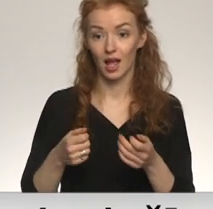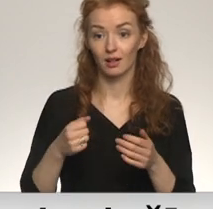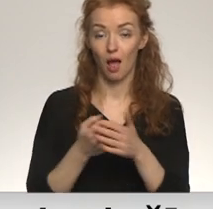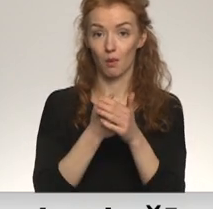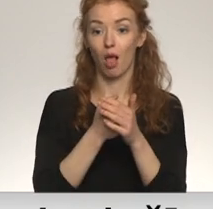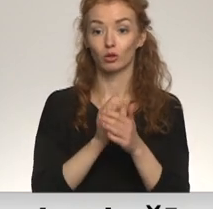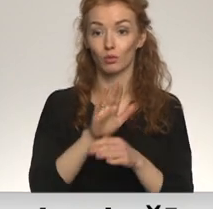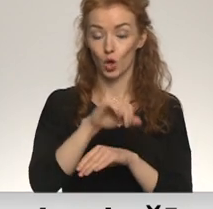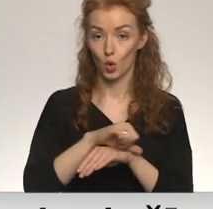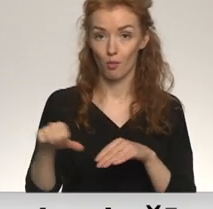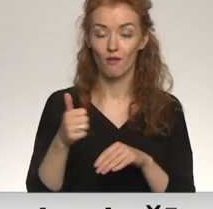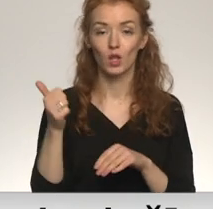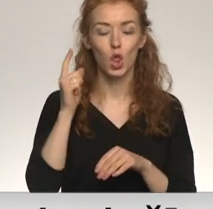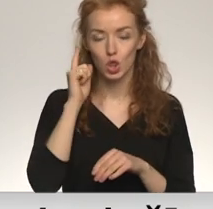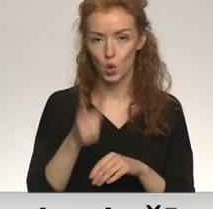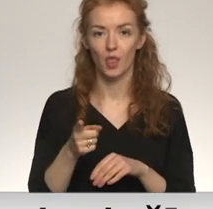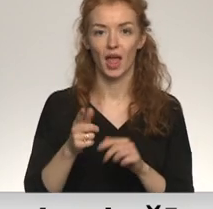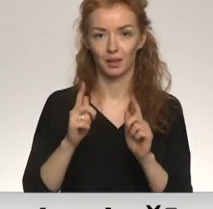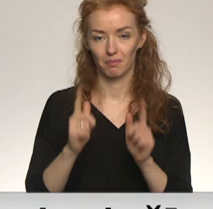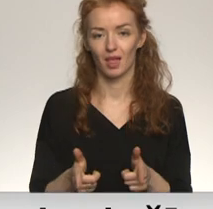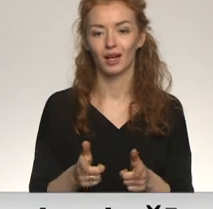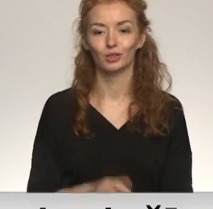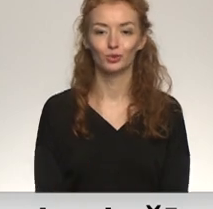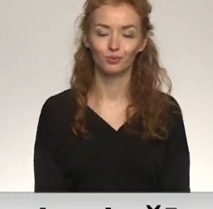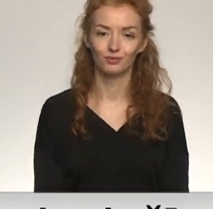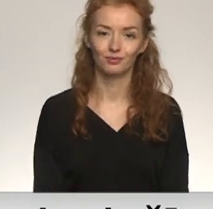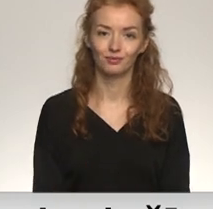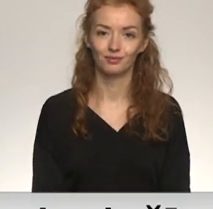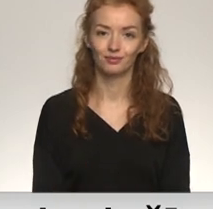bēgļiem pierobežā, viņi viennozīmīgi piekristu. Laura Jansone, Vidzemes televīzija.